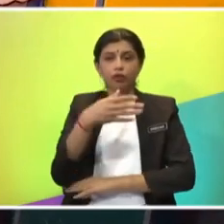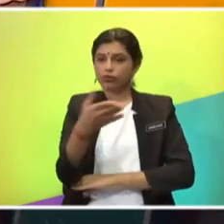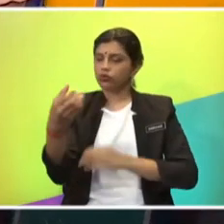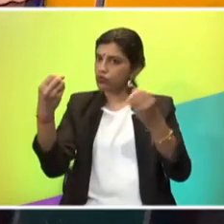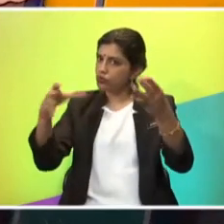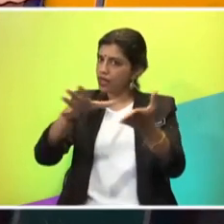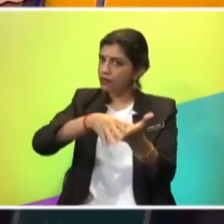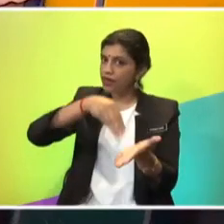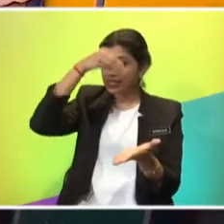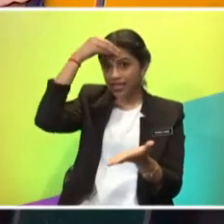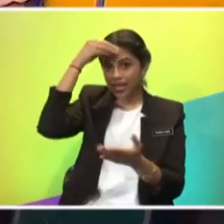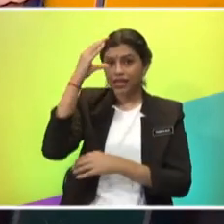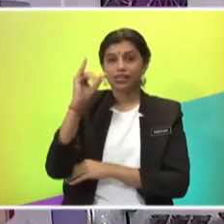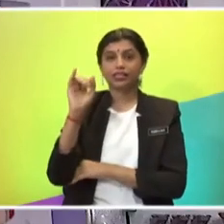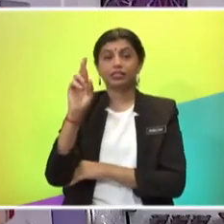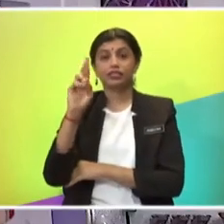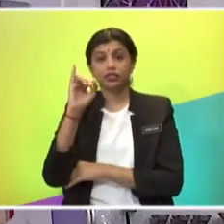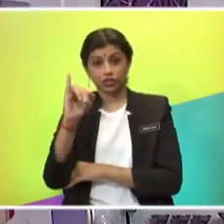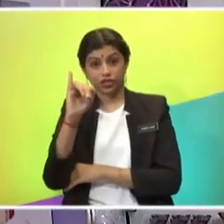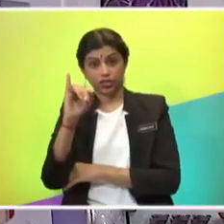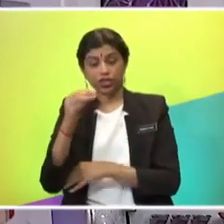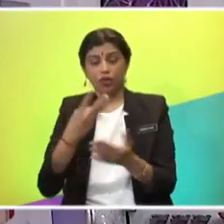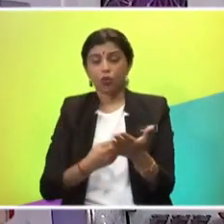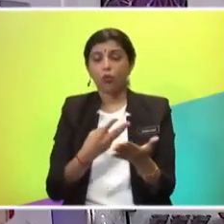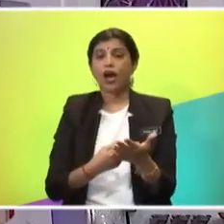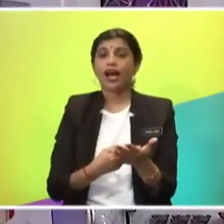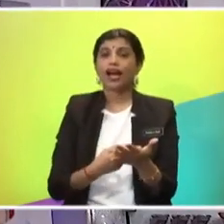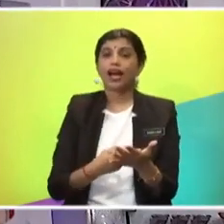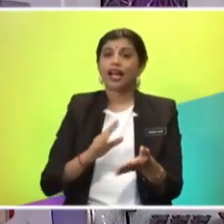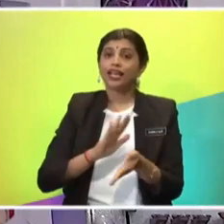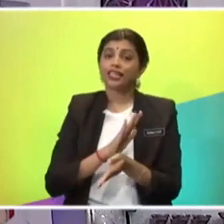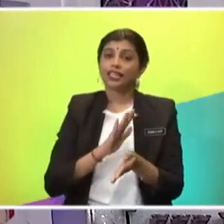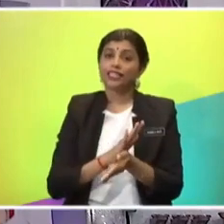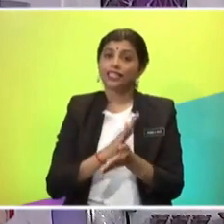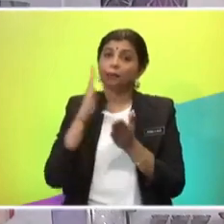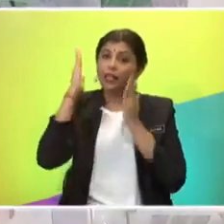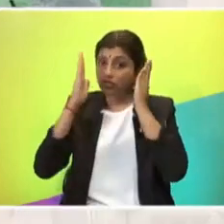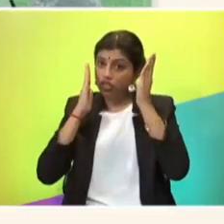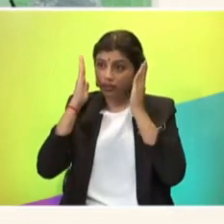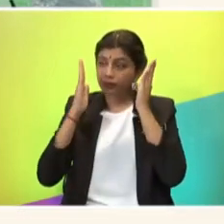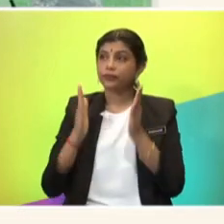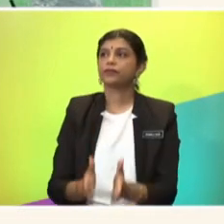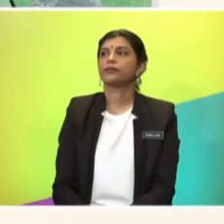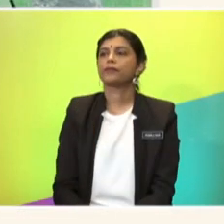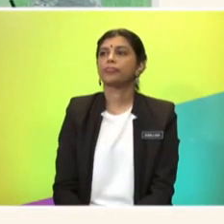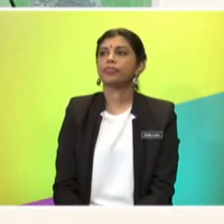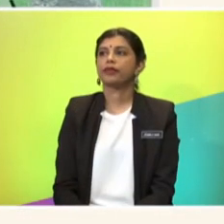Iaitu ciri-ciri wang kertas yang ada di Malaysia, okey. Kita ada beberapa wang kertas